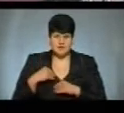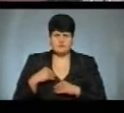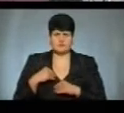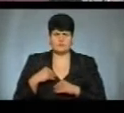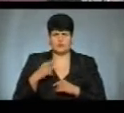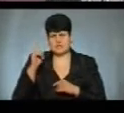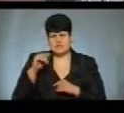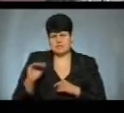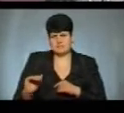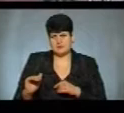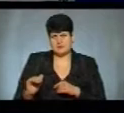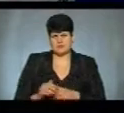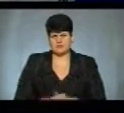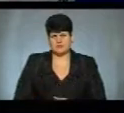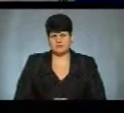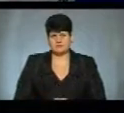такого маленького, яка була я.